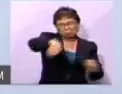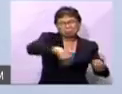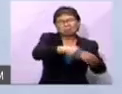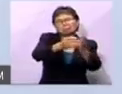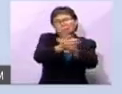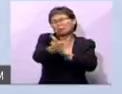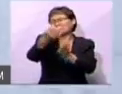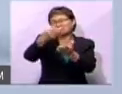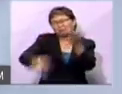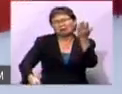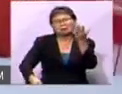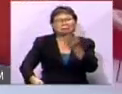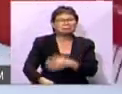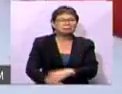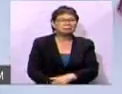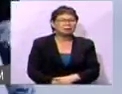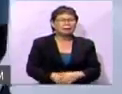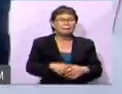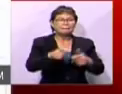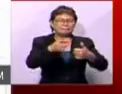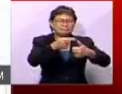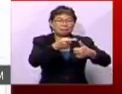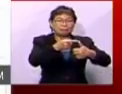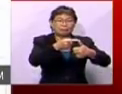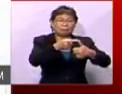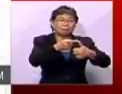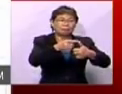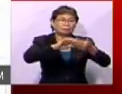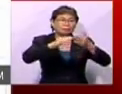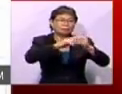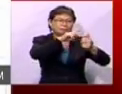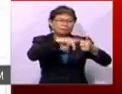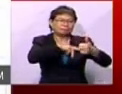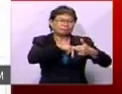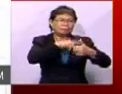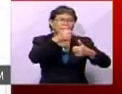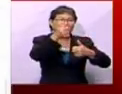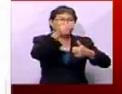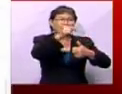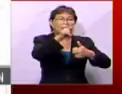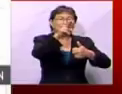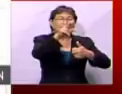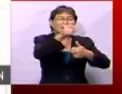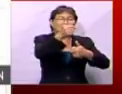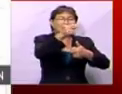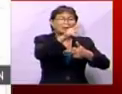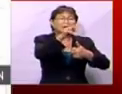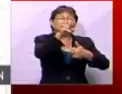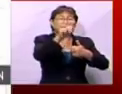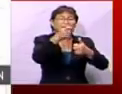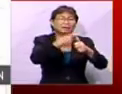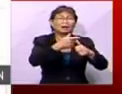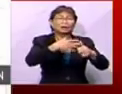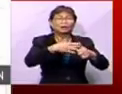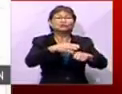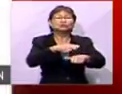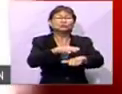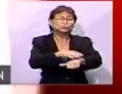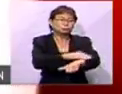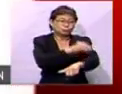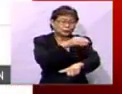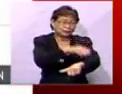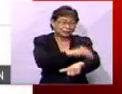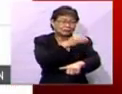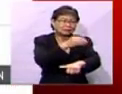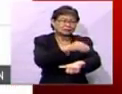kelayakan berkenaan. Pingat emas acara ini menjadi milik Andre Meyer dari Sweden, pingat perak milik